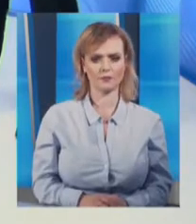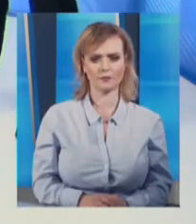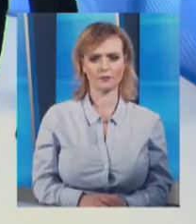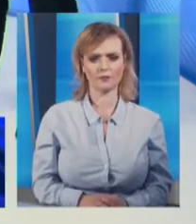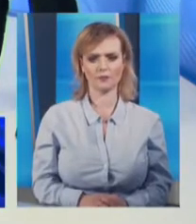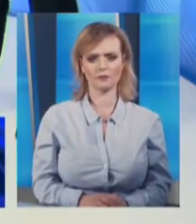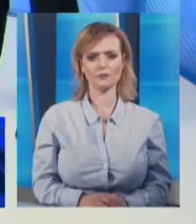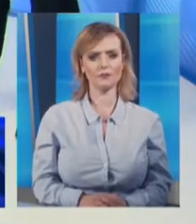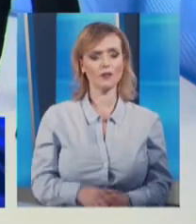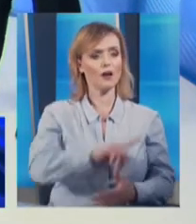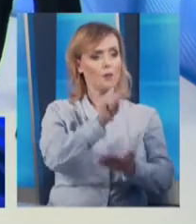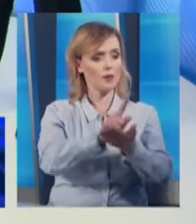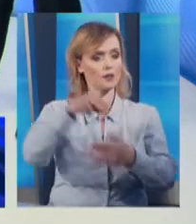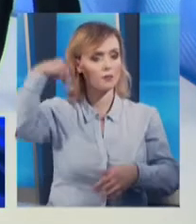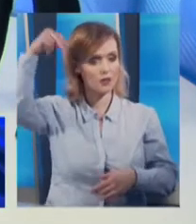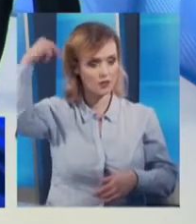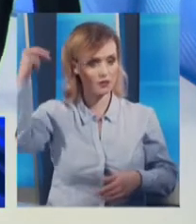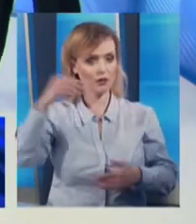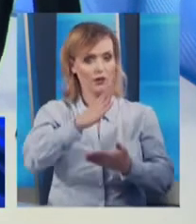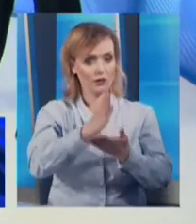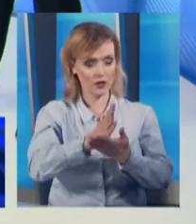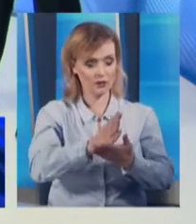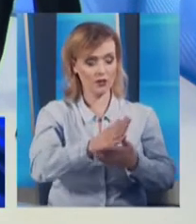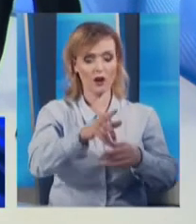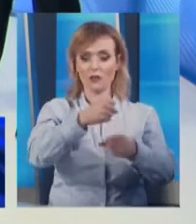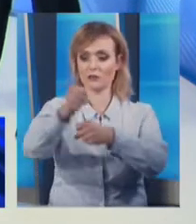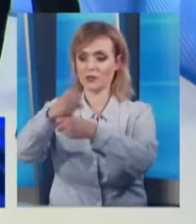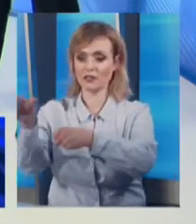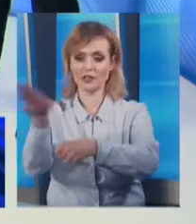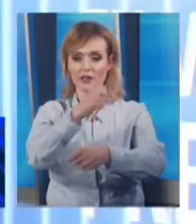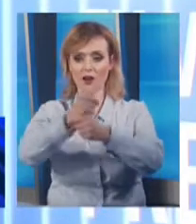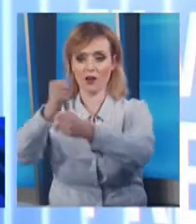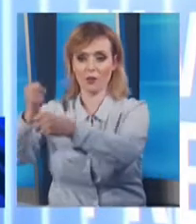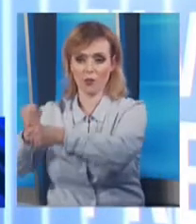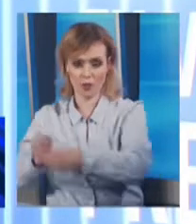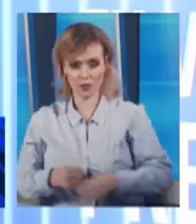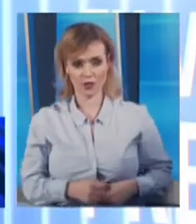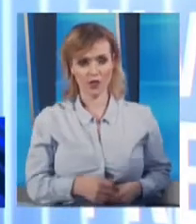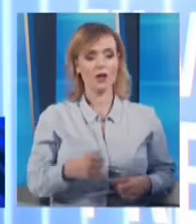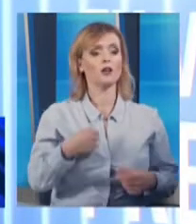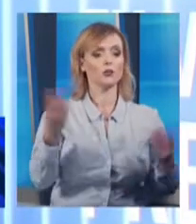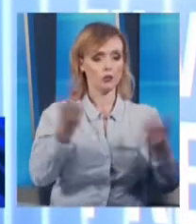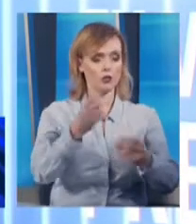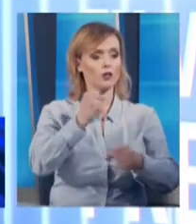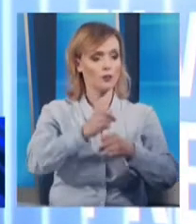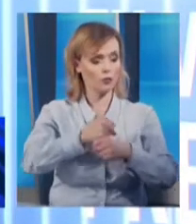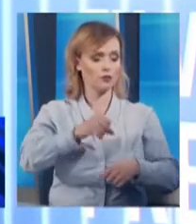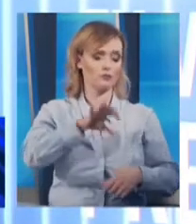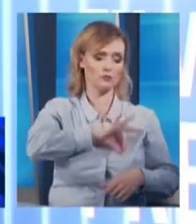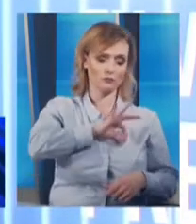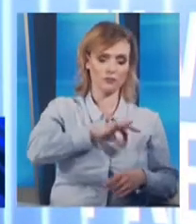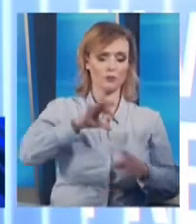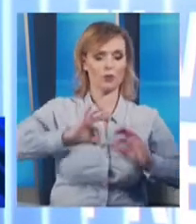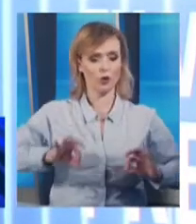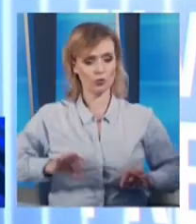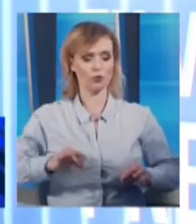interveni. Pentru că rolul președintelui este de a pune la lucru toată lumea bună, fără a interveni în prerogativele procuraturii, judecătorilor și așa,